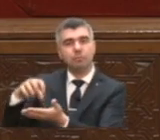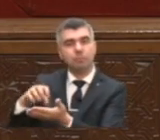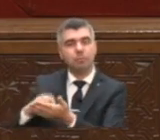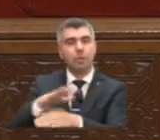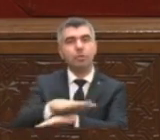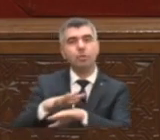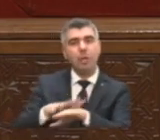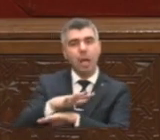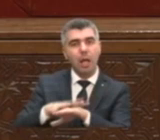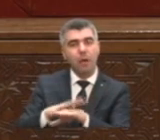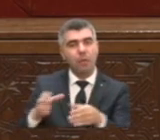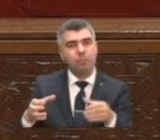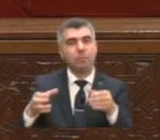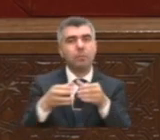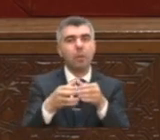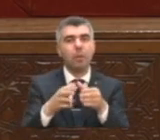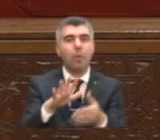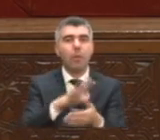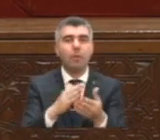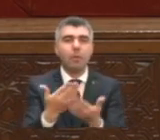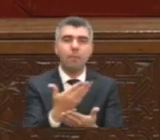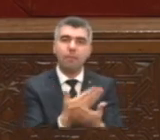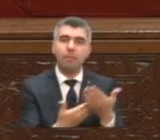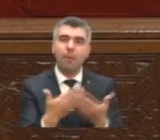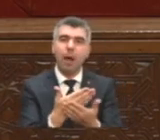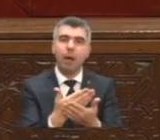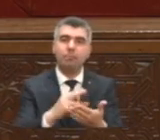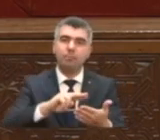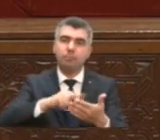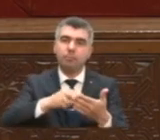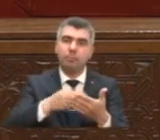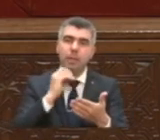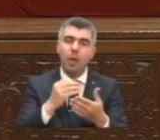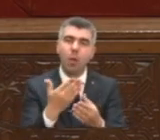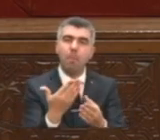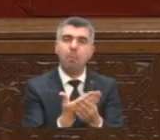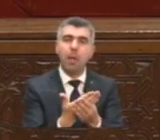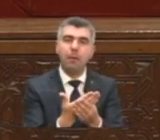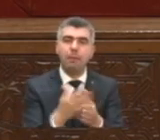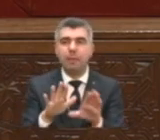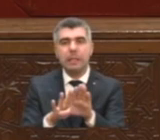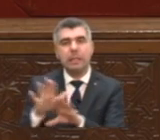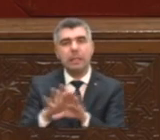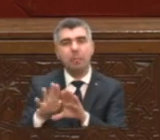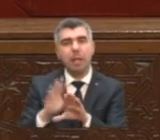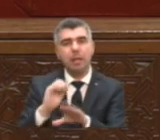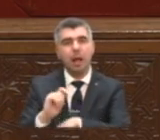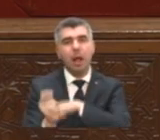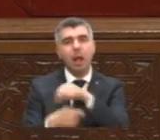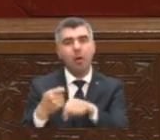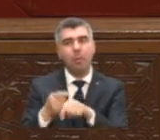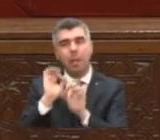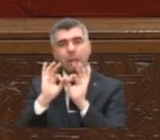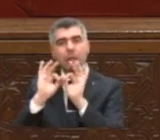يكون قطب مخصص للدراسات، تخطيط وكذلك تدبير الملفات ديال العلم القروي باش ياخذ بعين الاعتبار